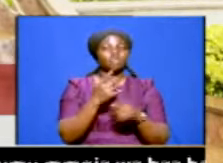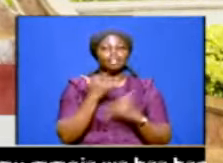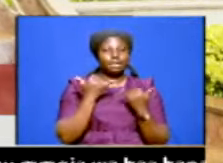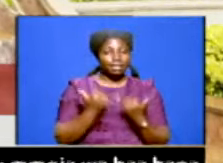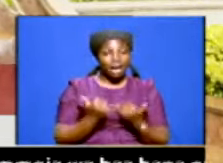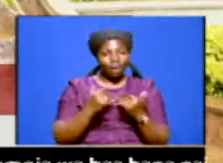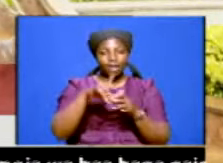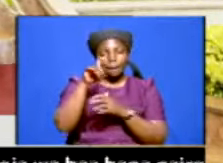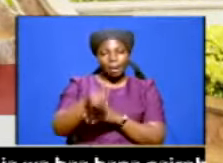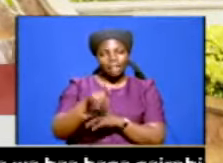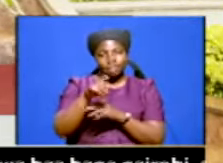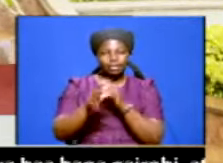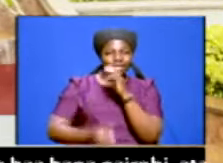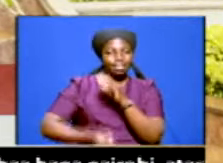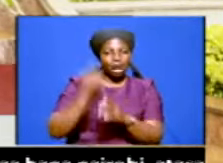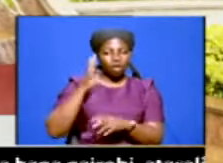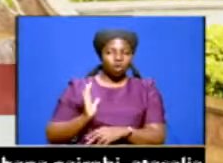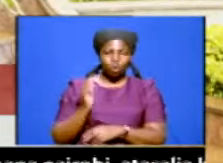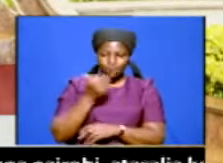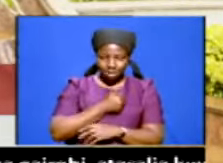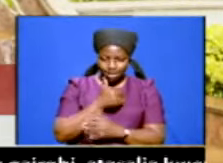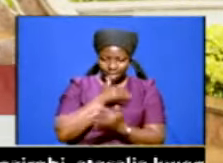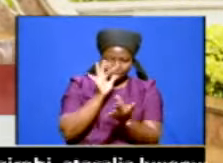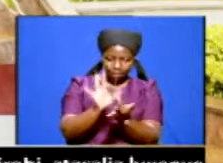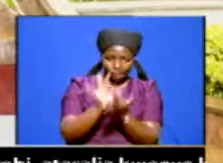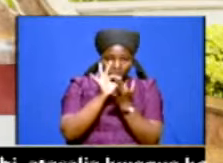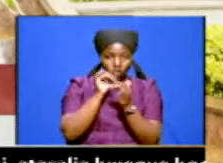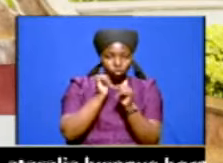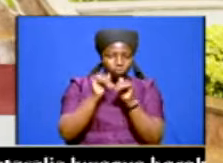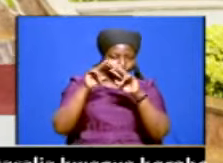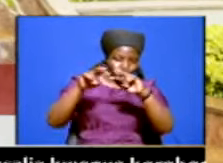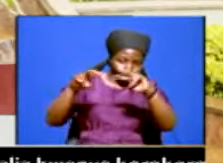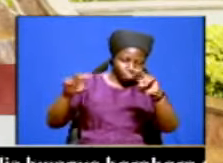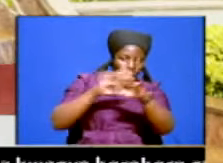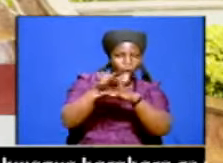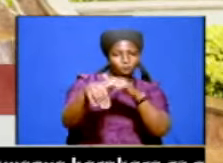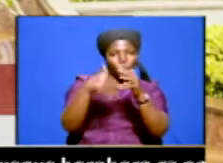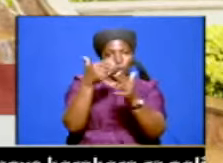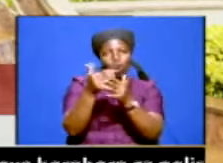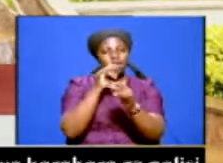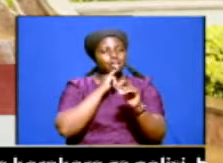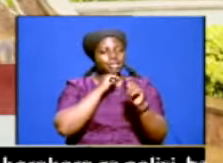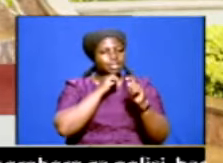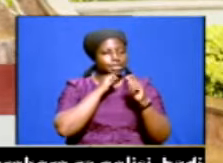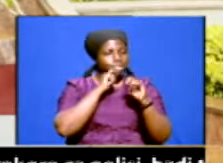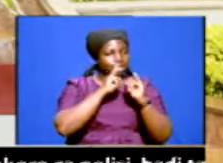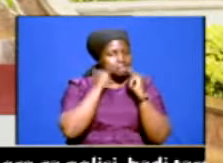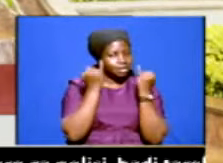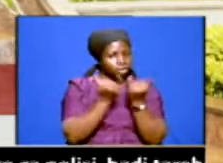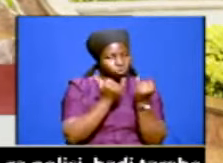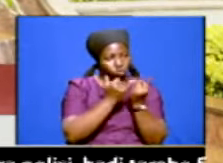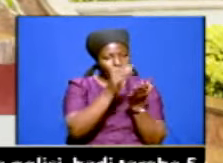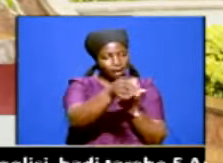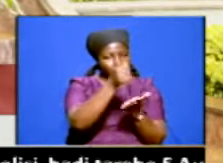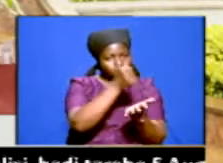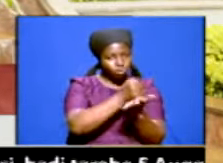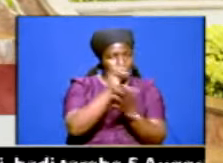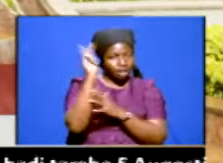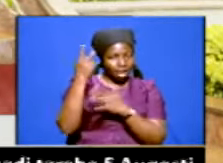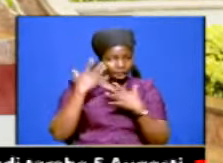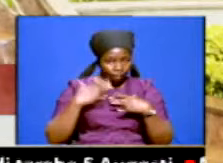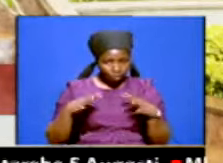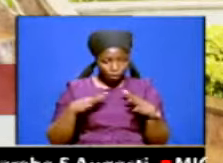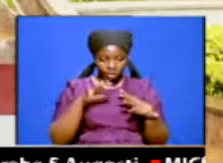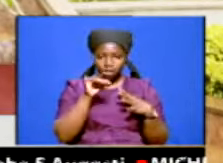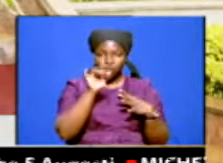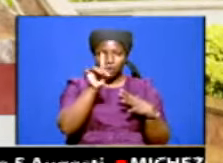kwamba kuzinduliwa kwa kamati maalum ambayo itapiga msasa mashirika yote ambayo yanatoa uajiri kwa wananchi itakuwa mojawapo ya masuala